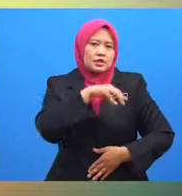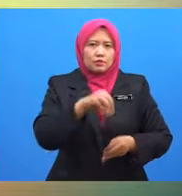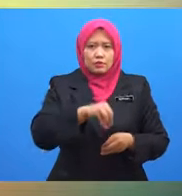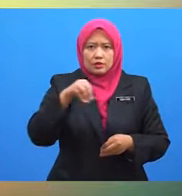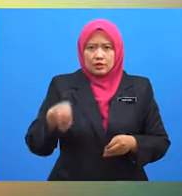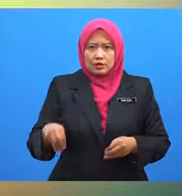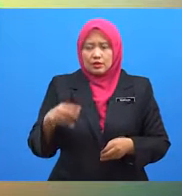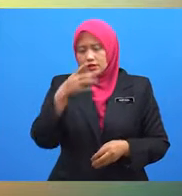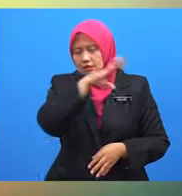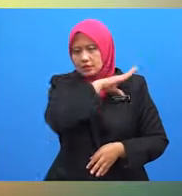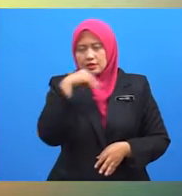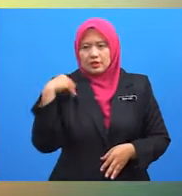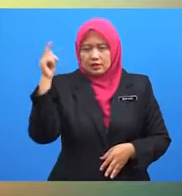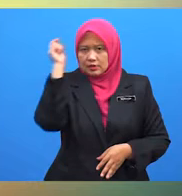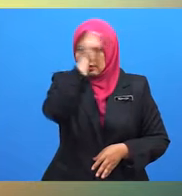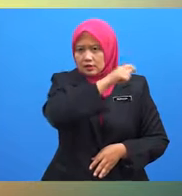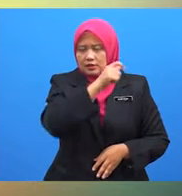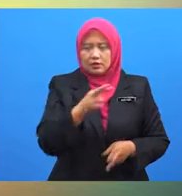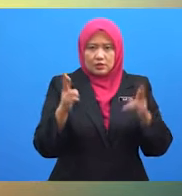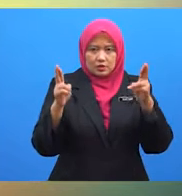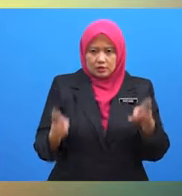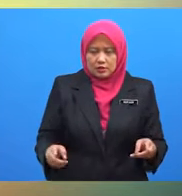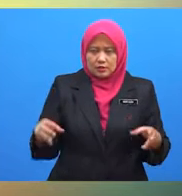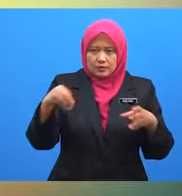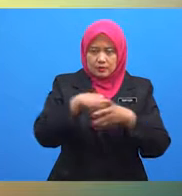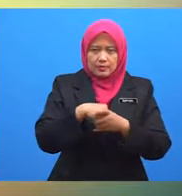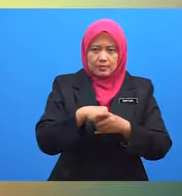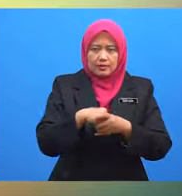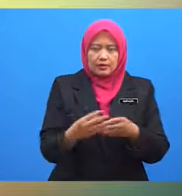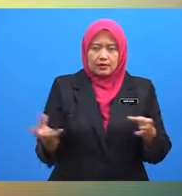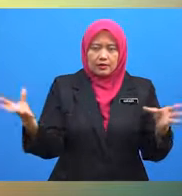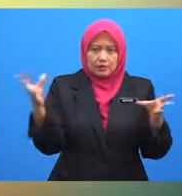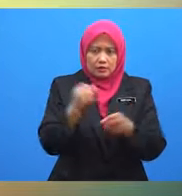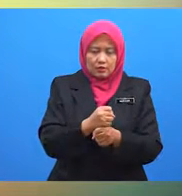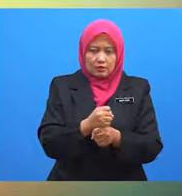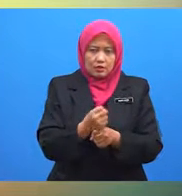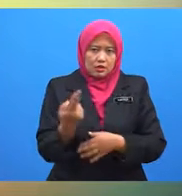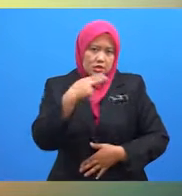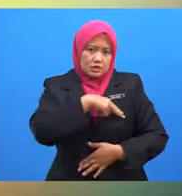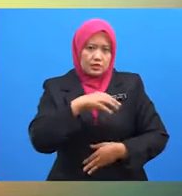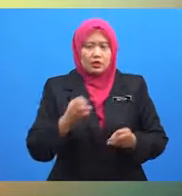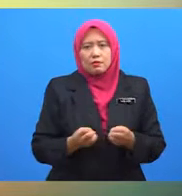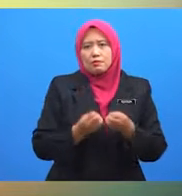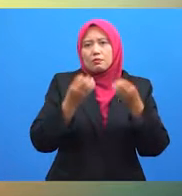yang banyak. Batu bersurat di Kota Kapur, Pulau Bangka,